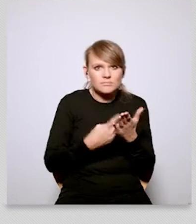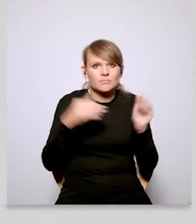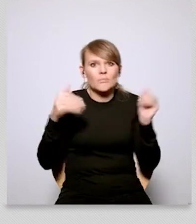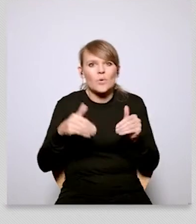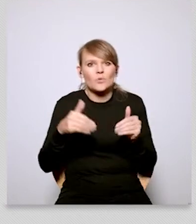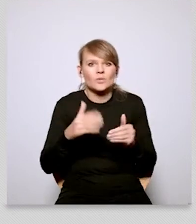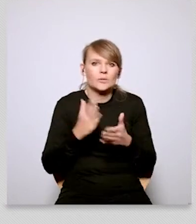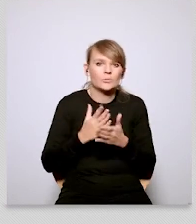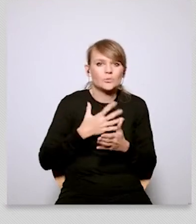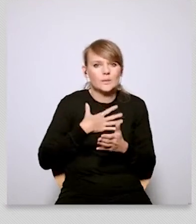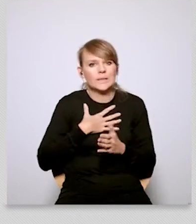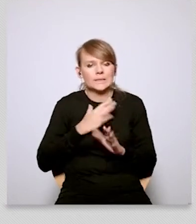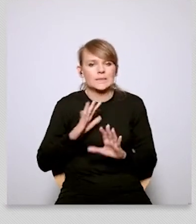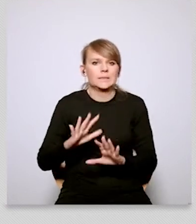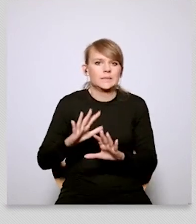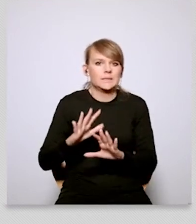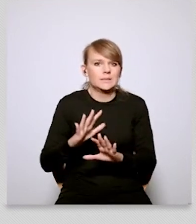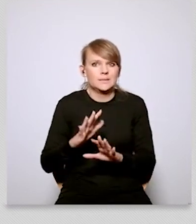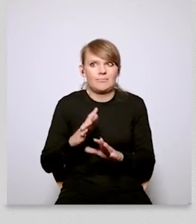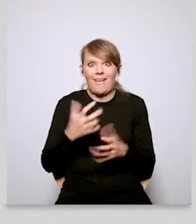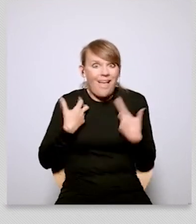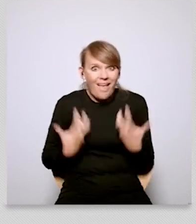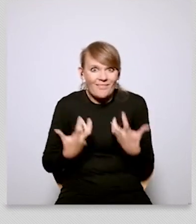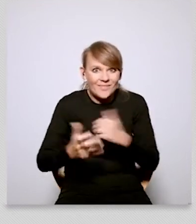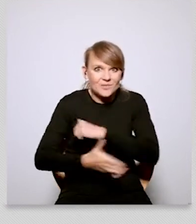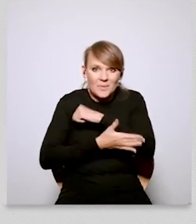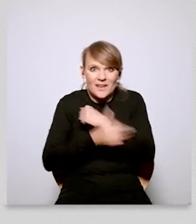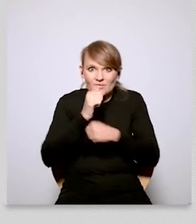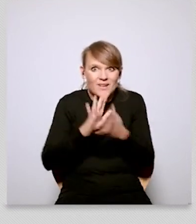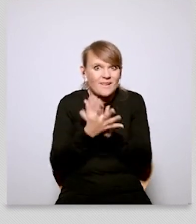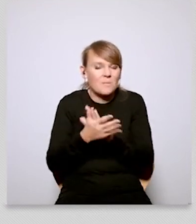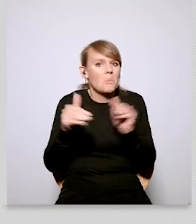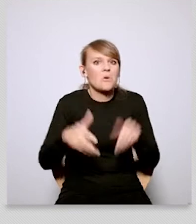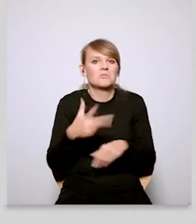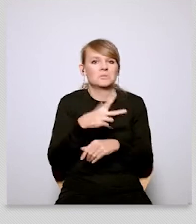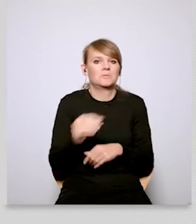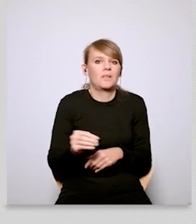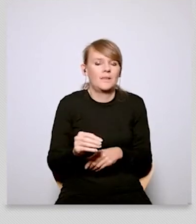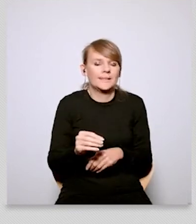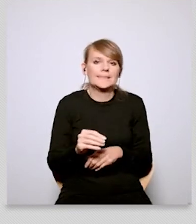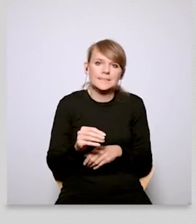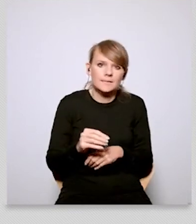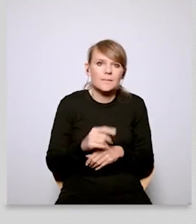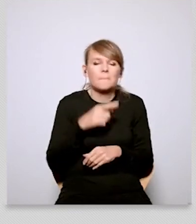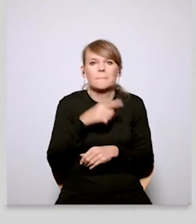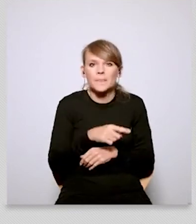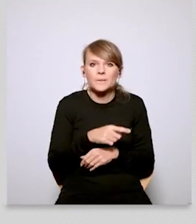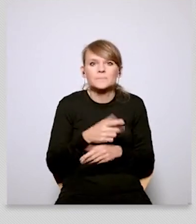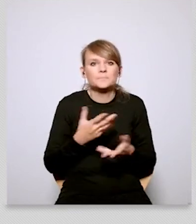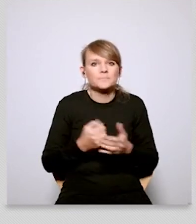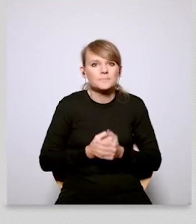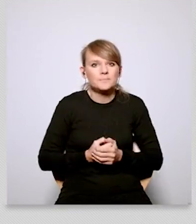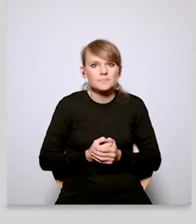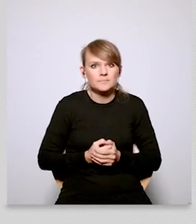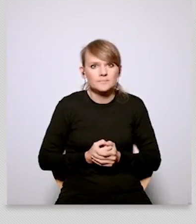chęczność nie jest taka duża, tych młodych ludzi, żeby wspierać tą zieloną transformację i to jest na pewno duże pole do tego, żeby, żeby,